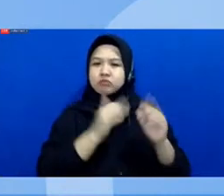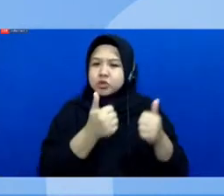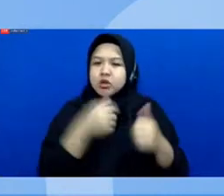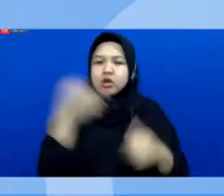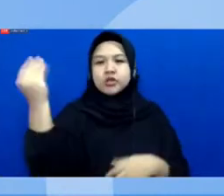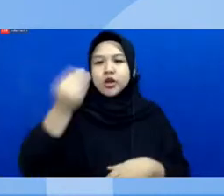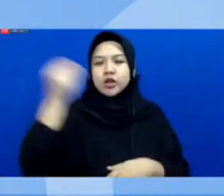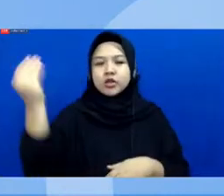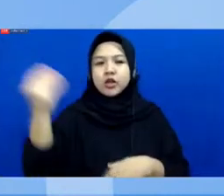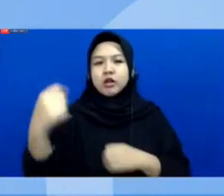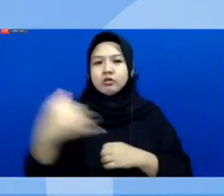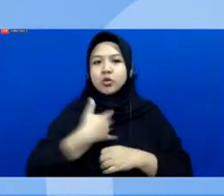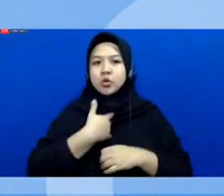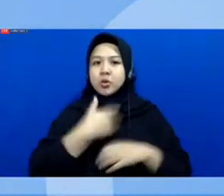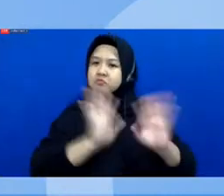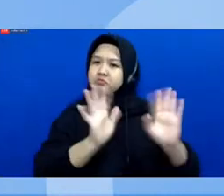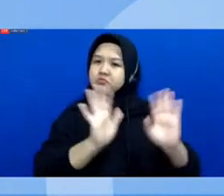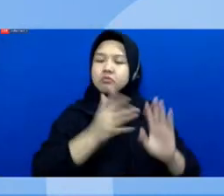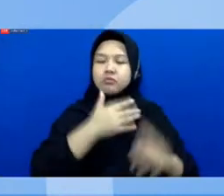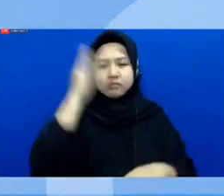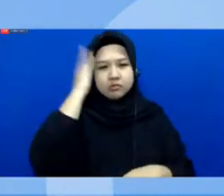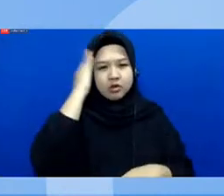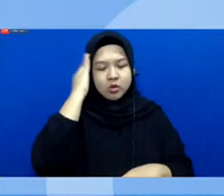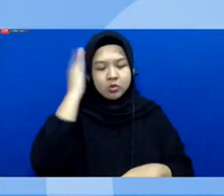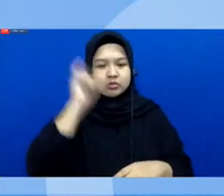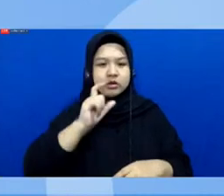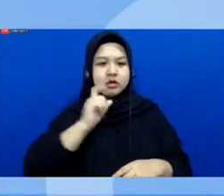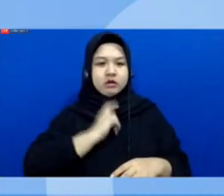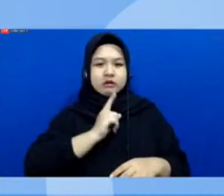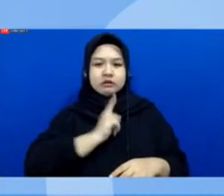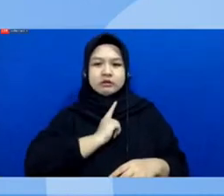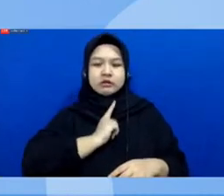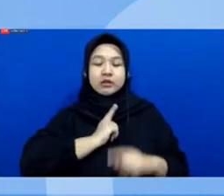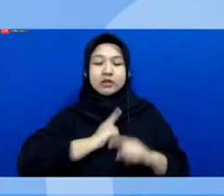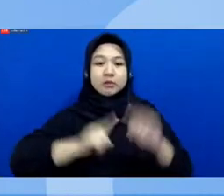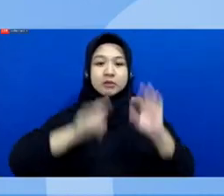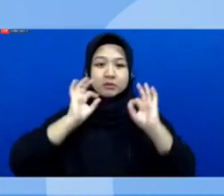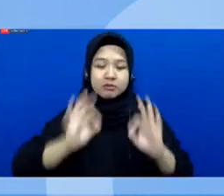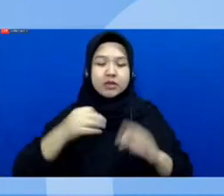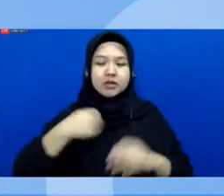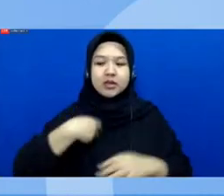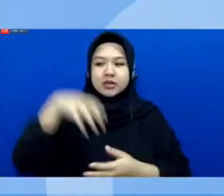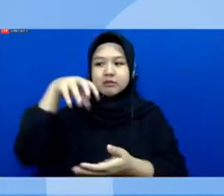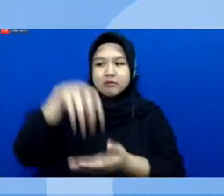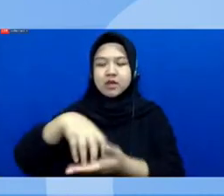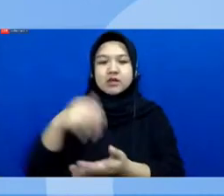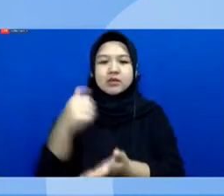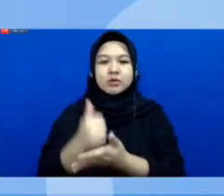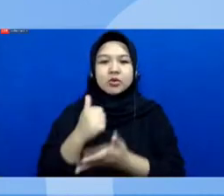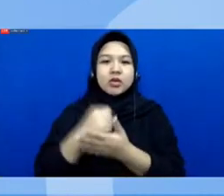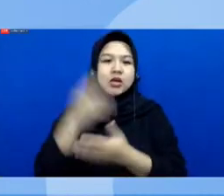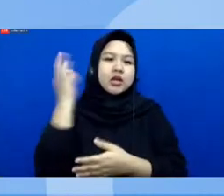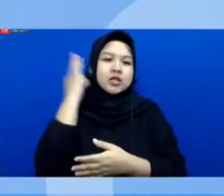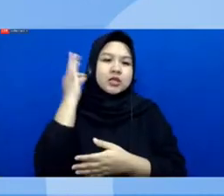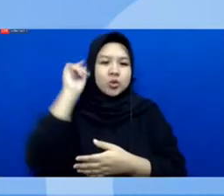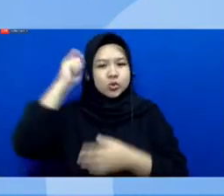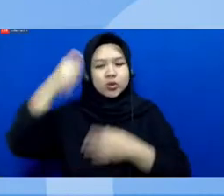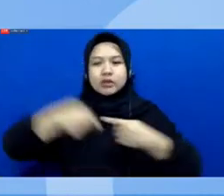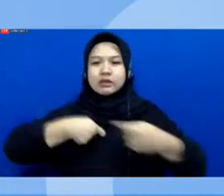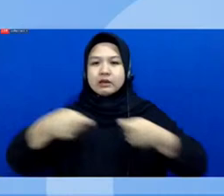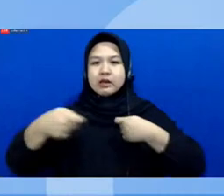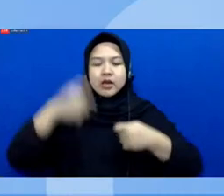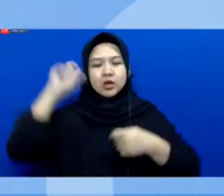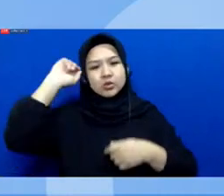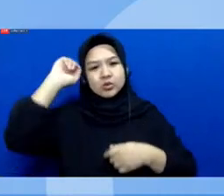jalan-jalan tanpa tertular COVID. Saya tahu cara jaga diri saya. Tapi pada saat berada di lokasi sebenarnya, resiko itu sulit untuk dikendalikan.